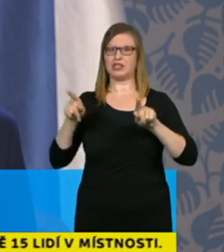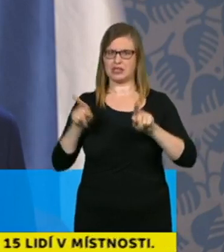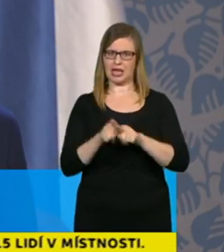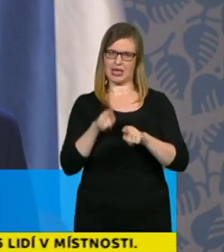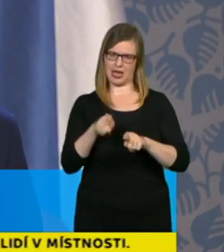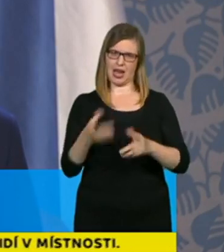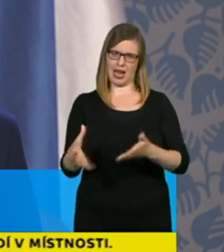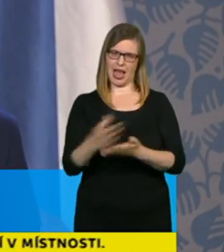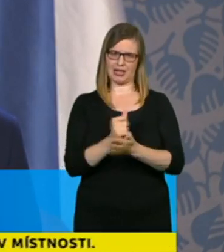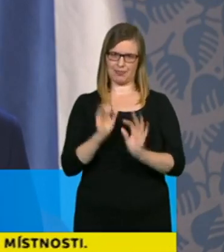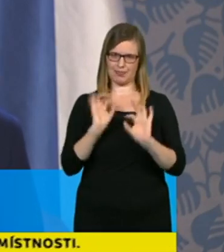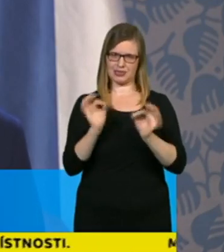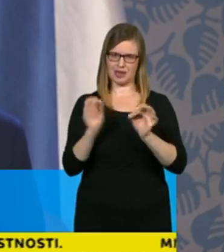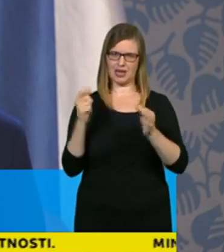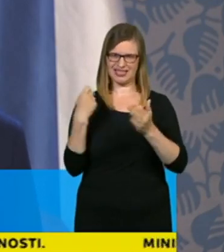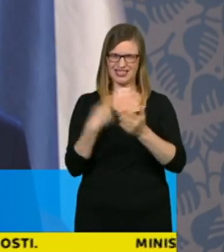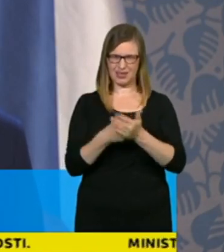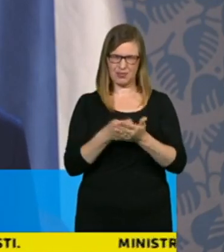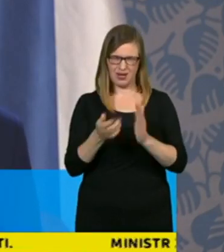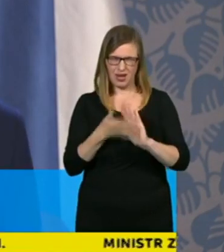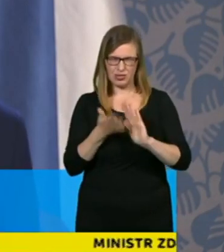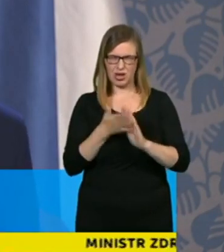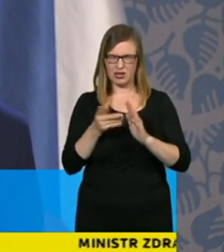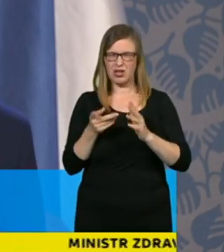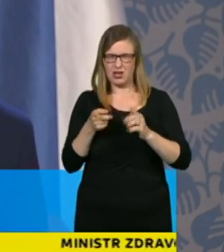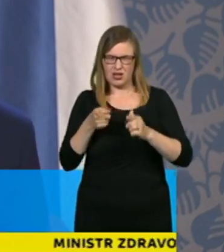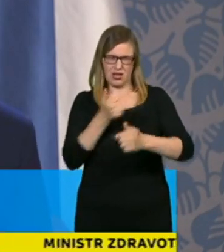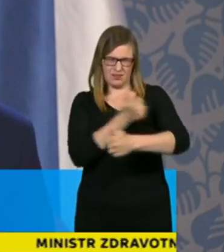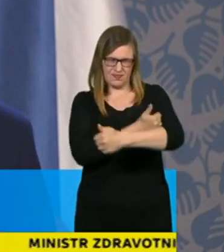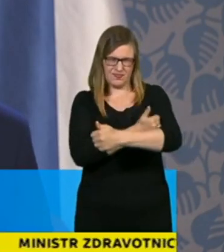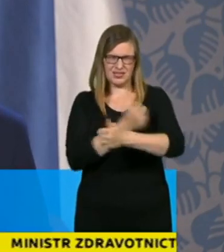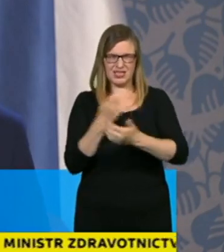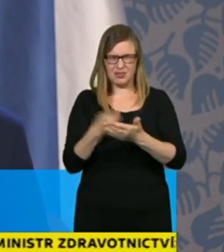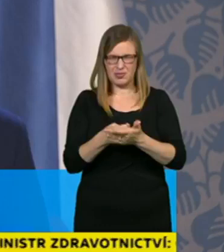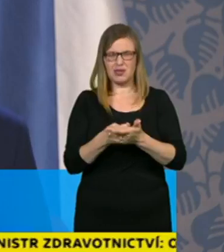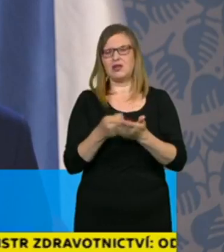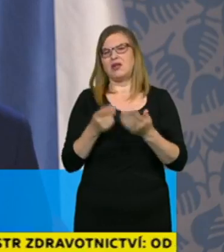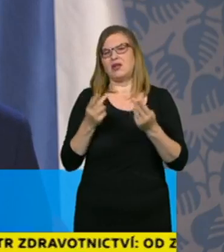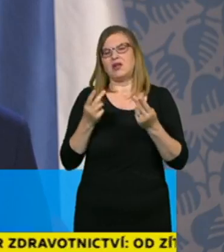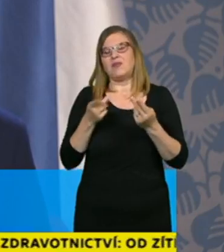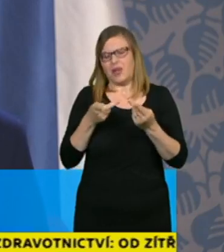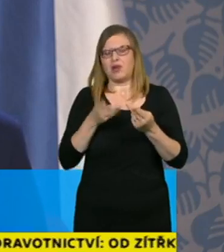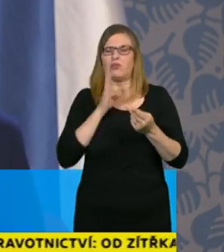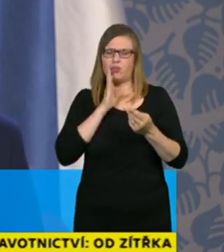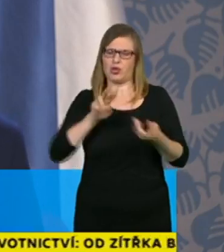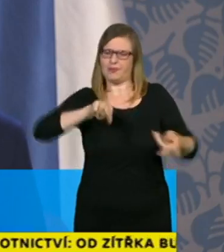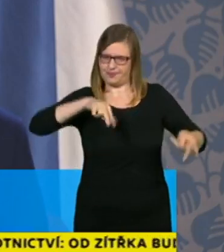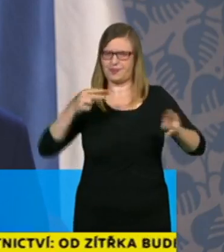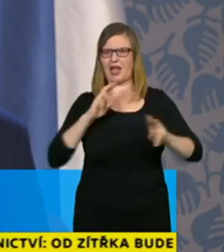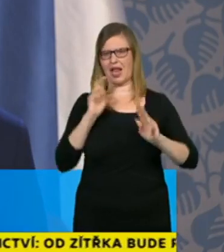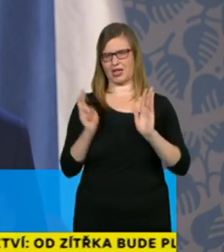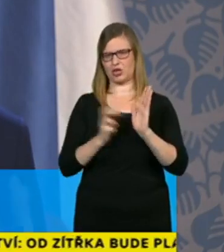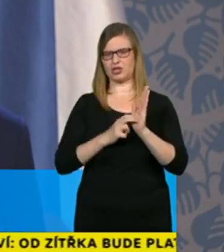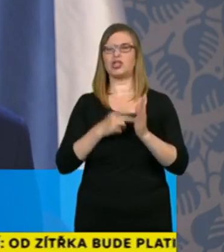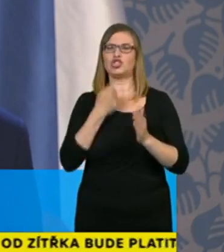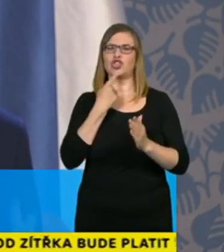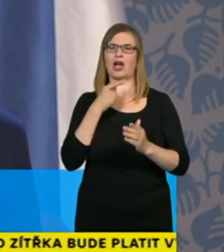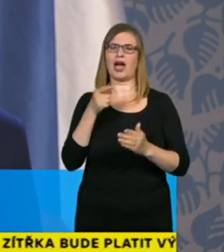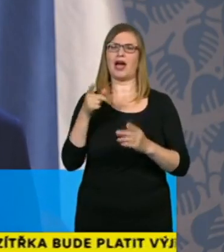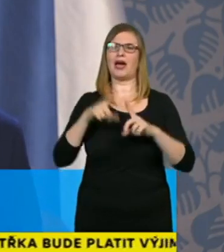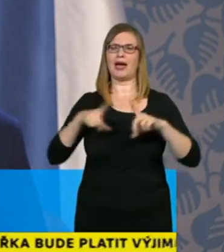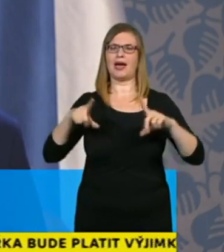směru je na tom vlastně skoro nejlépe, nebo jedna z nejlepších zemí i v rámci Evropy, protože není moc zemí, kde mají